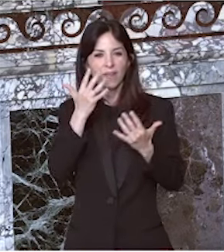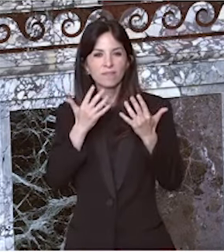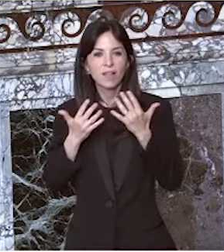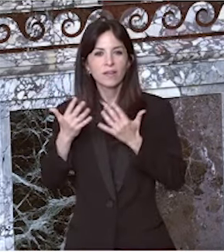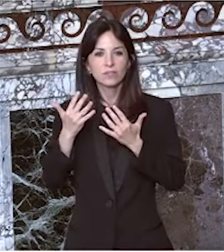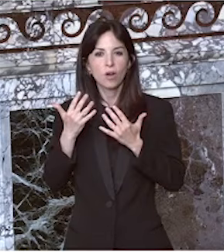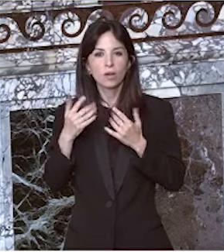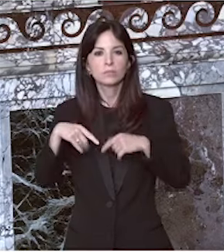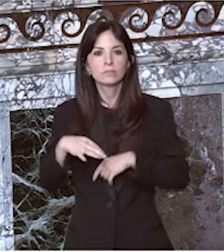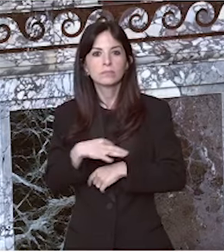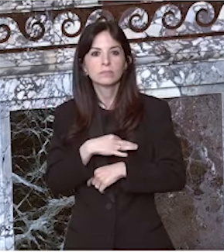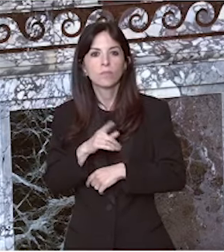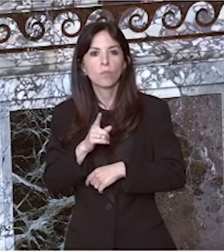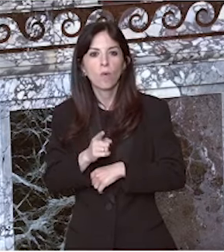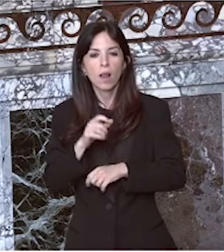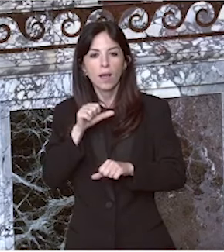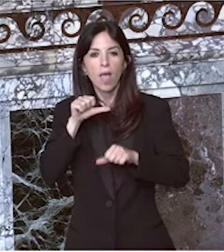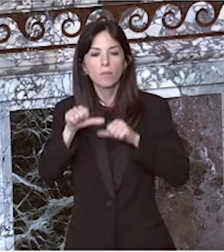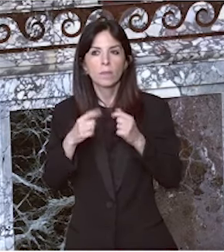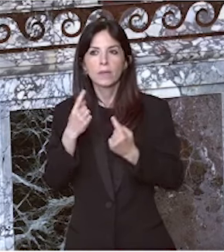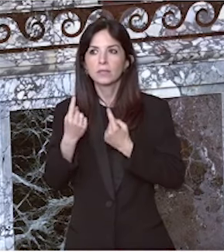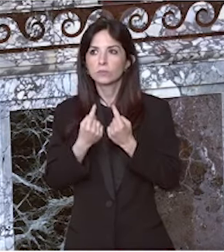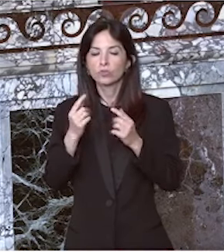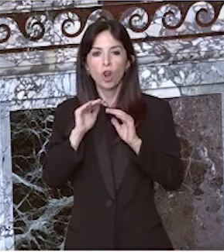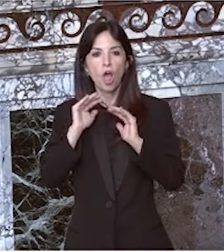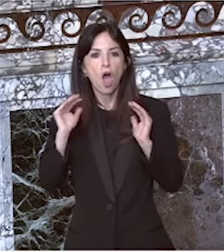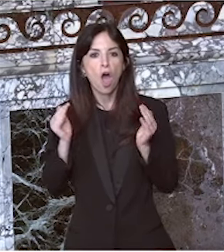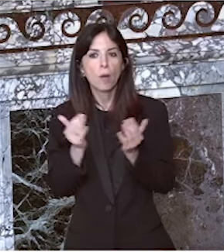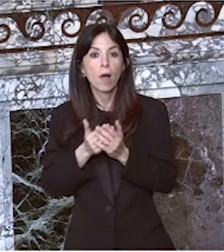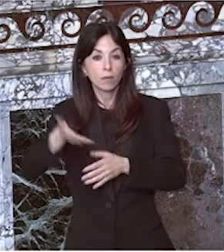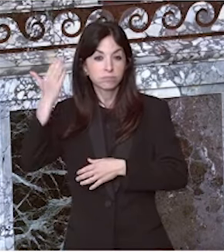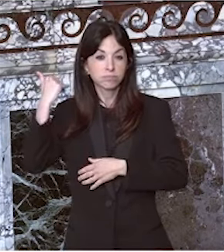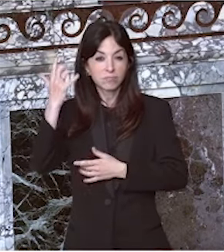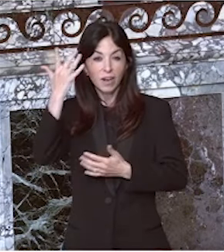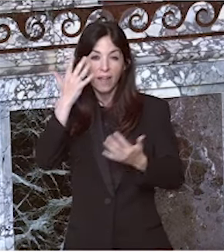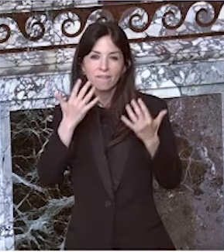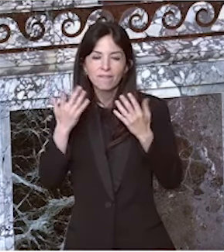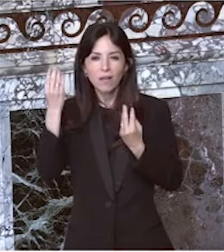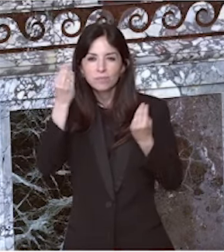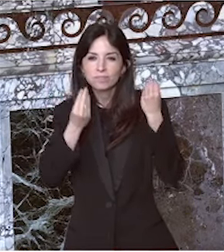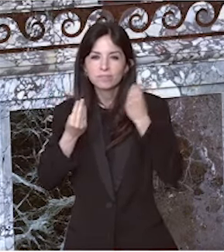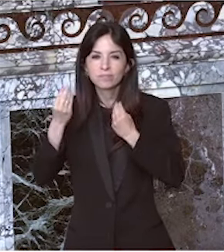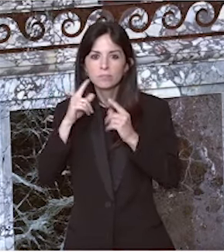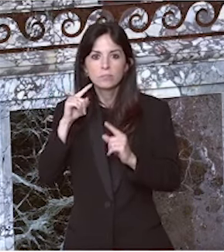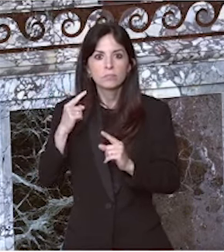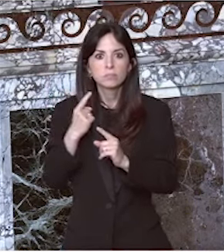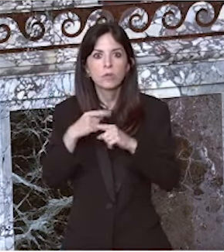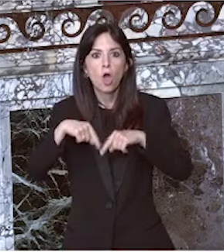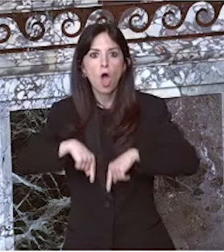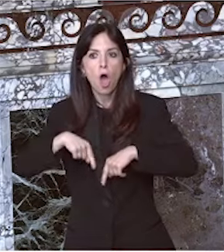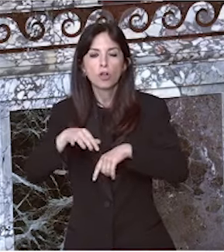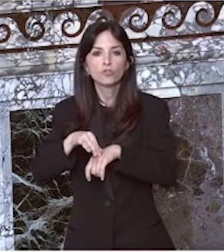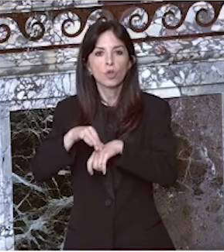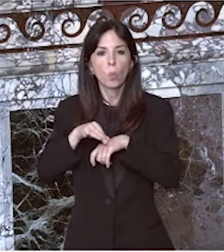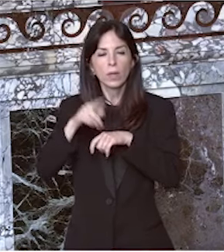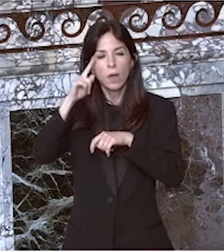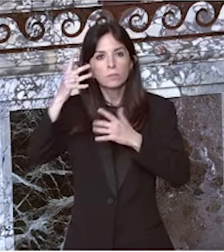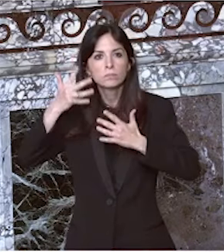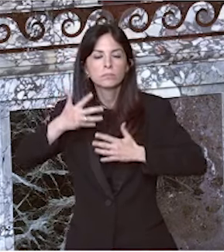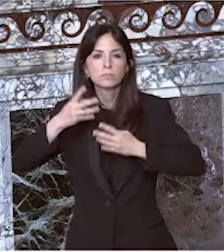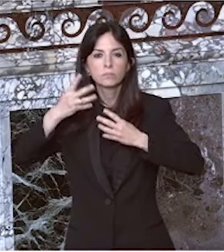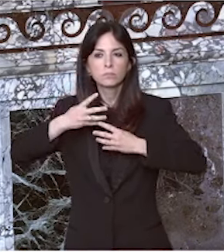Colpisce che i cambiamenti dello scenario globale, su cui si rifletteva allora, siano gli stessi che oggi guidano i nostri